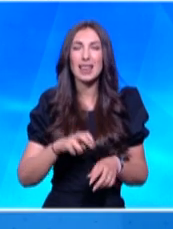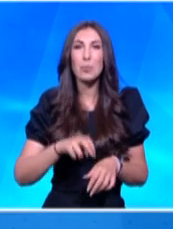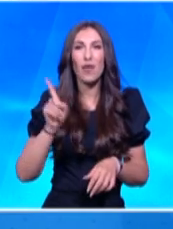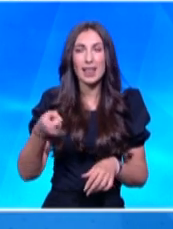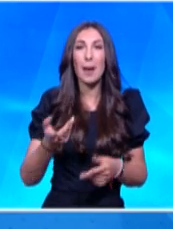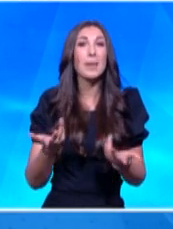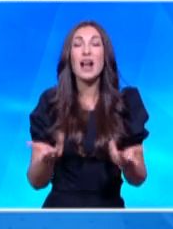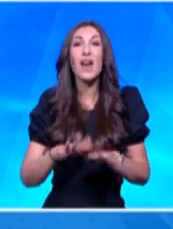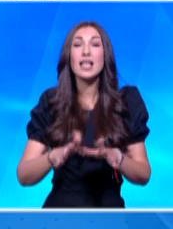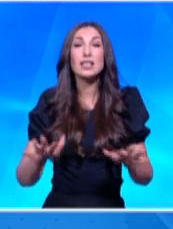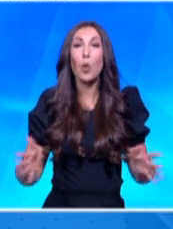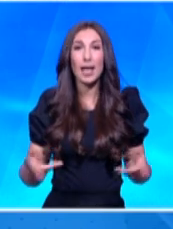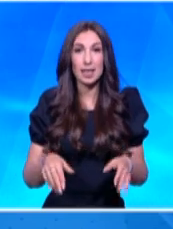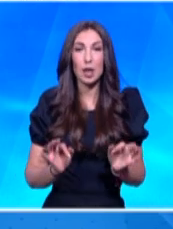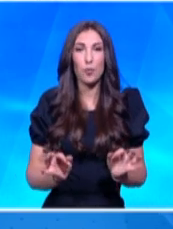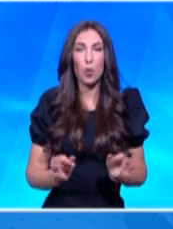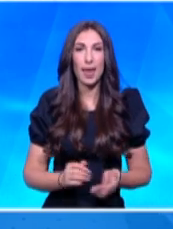Ели?